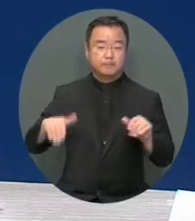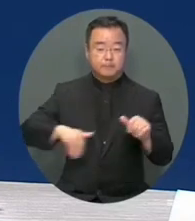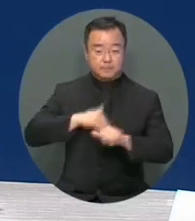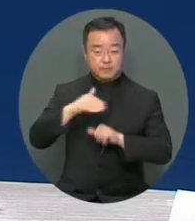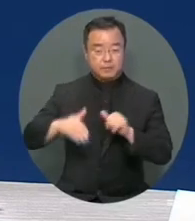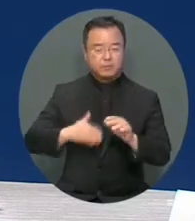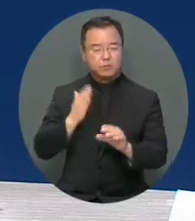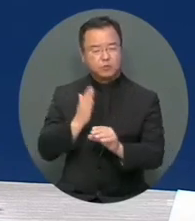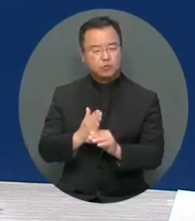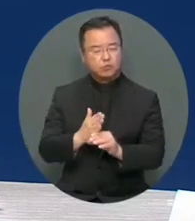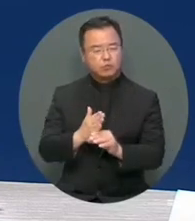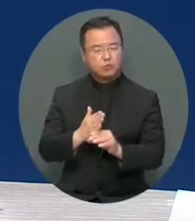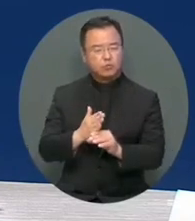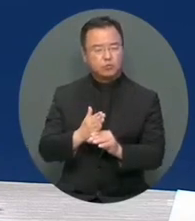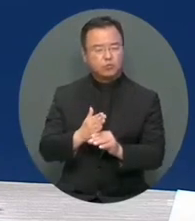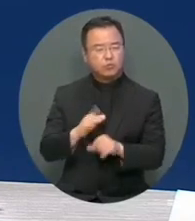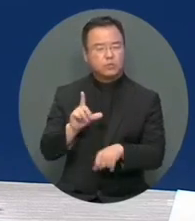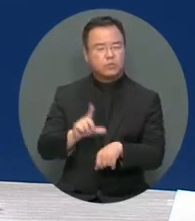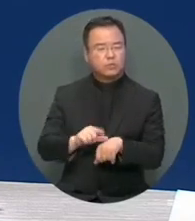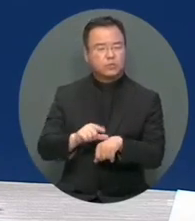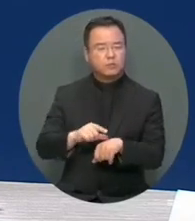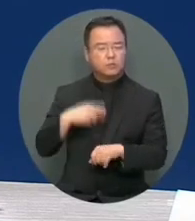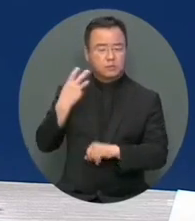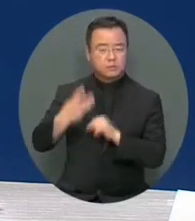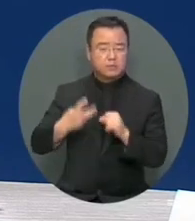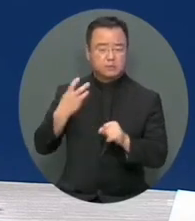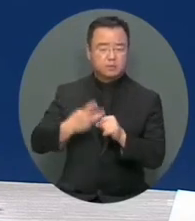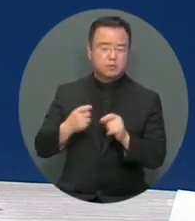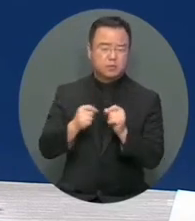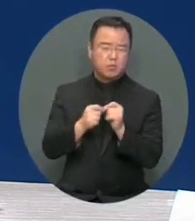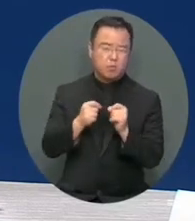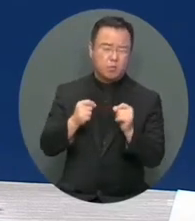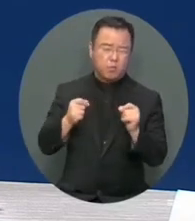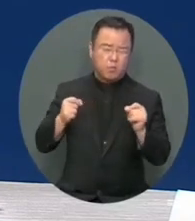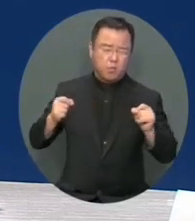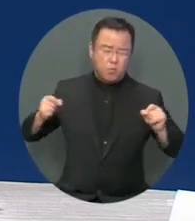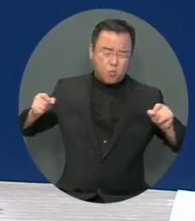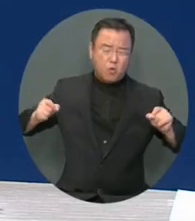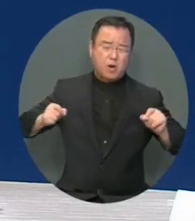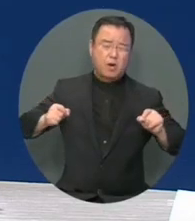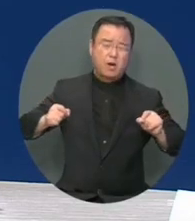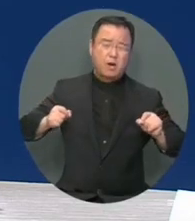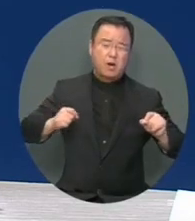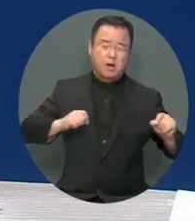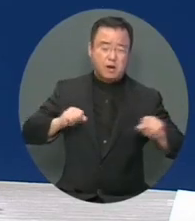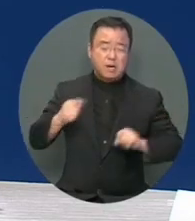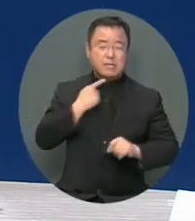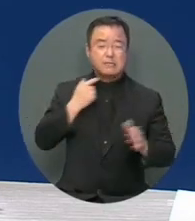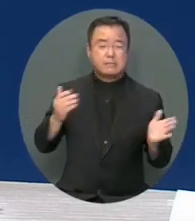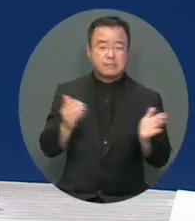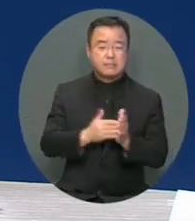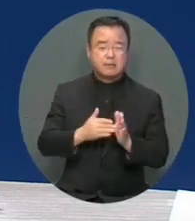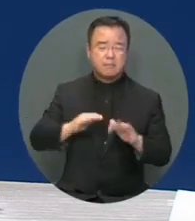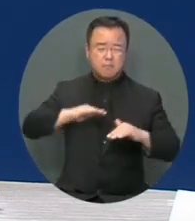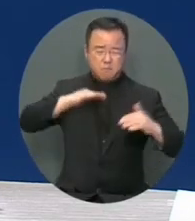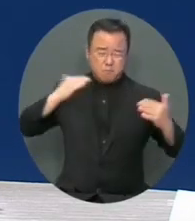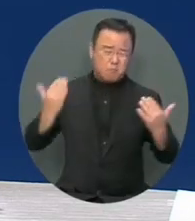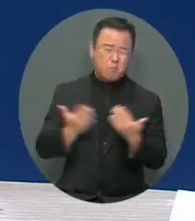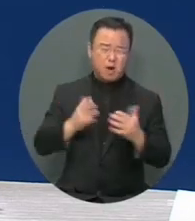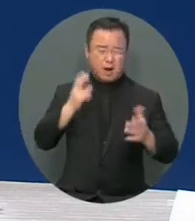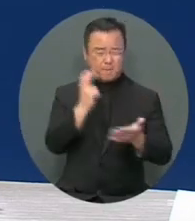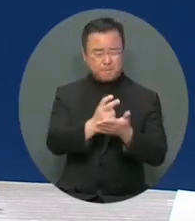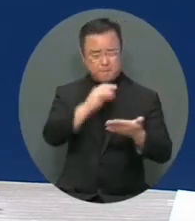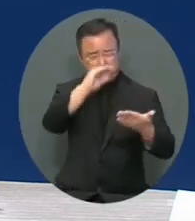현실적으로는 30년이 훨씬 넘게 못해온 개헌이기 때문에 너무 욕심을 부려서 모든 헌법 조문을